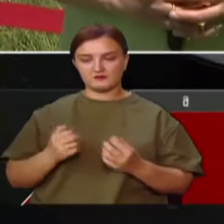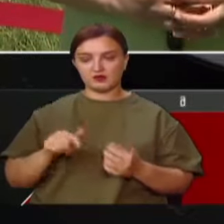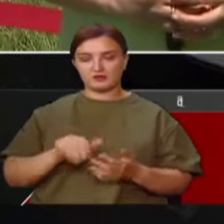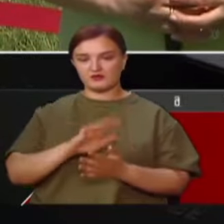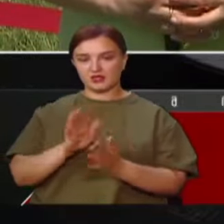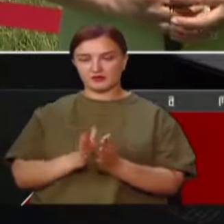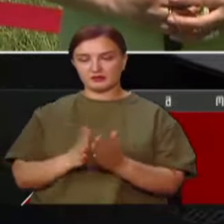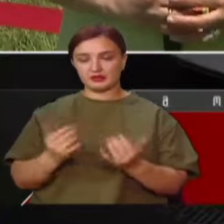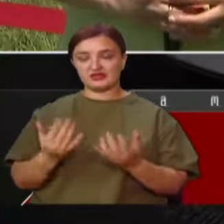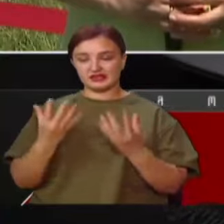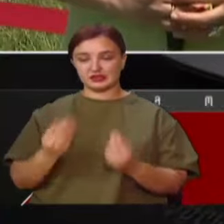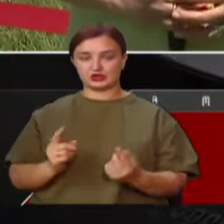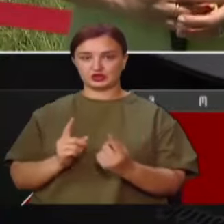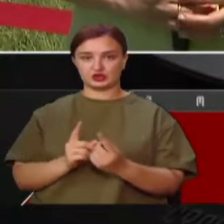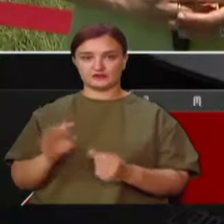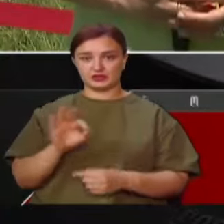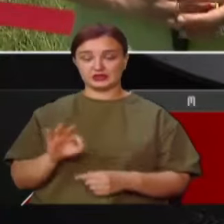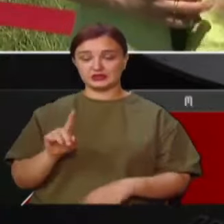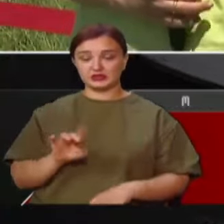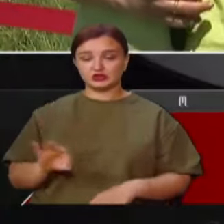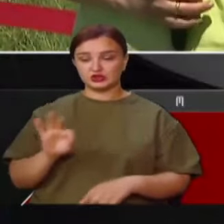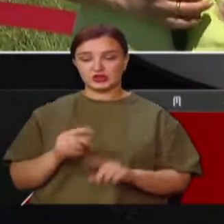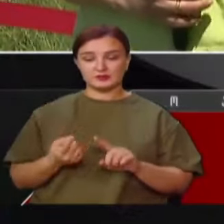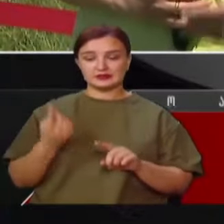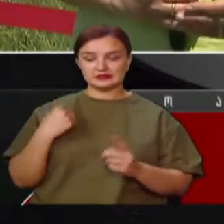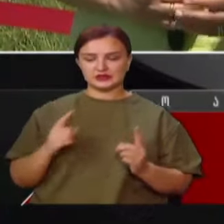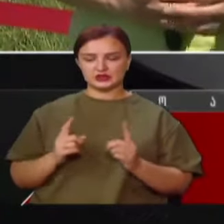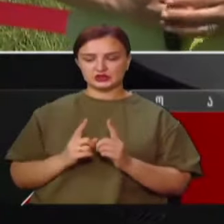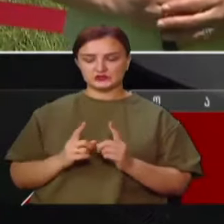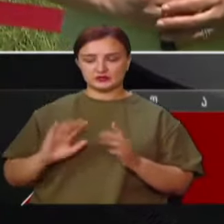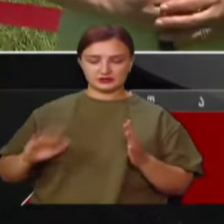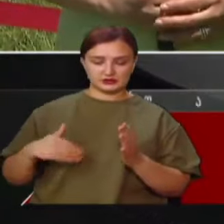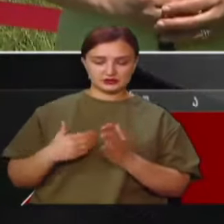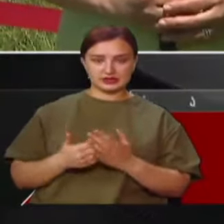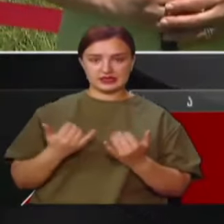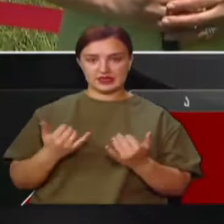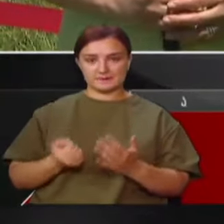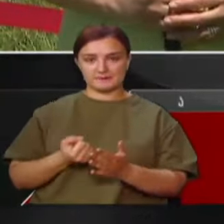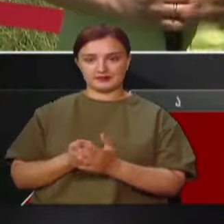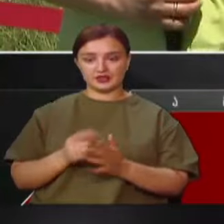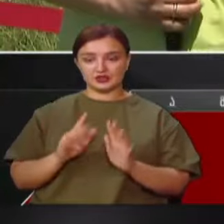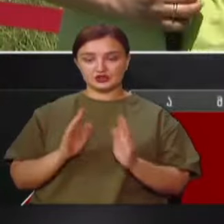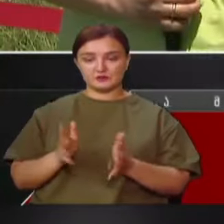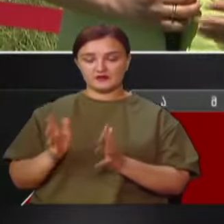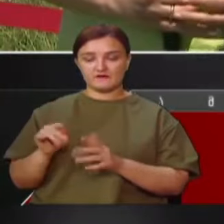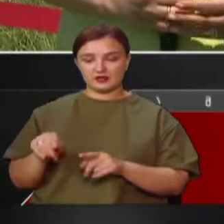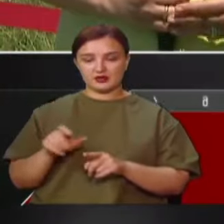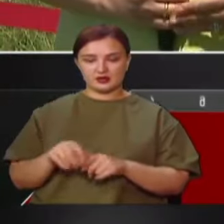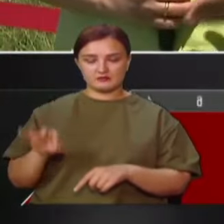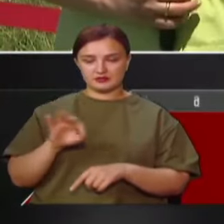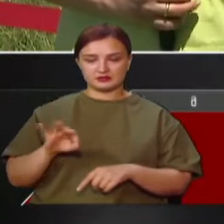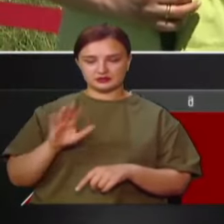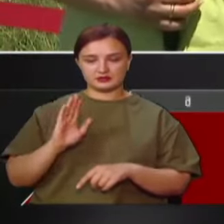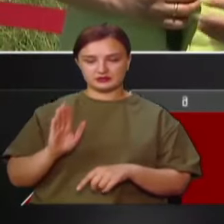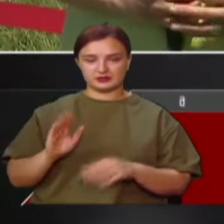ყველაფერზე დღევანდელ შეხვედრაზე. რაც შეეხება წინა შეხვედრიდან დღემდე დაფიქსირებულ ინციდენტებს, აი ამაზეც იქნება